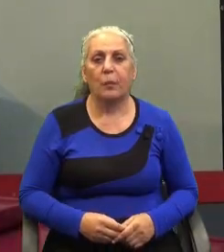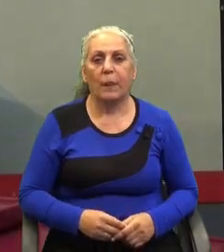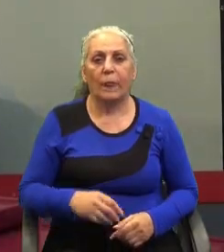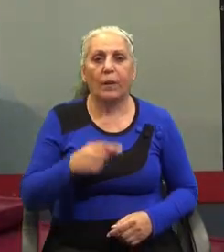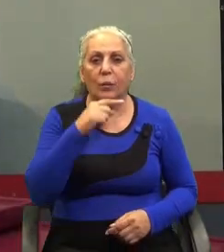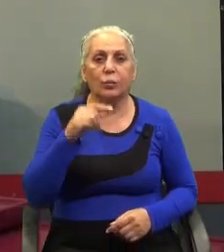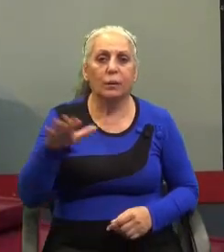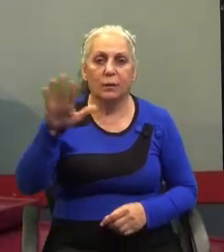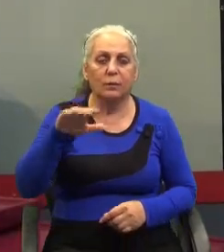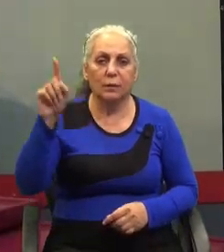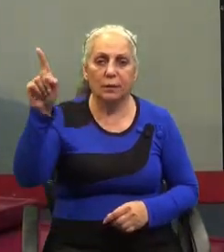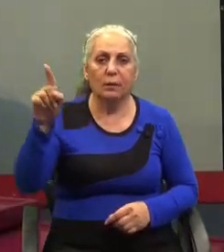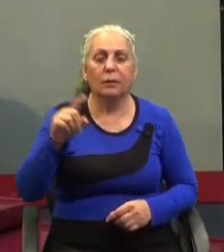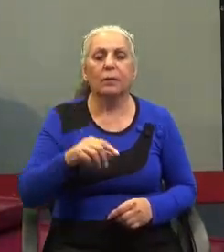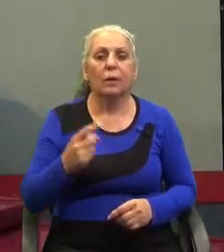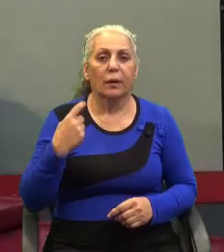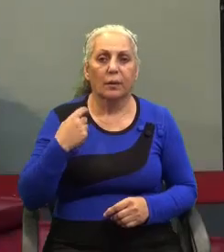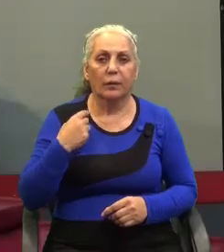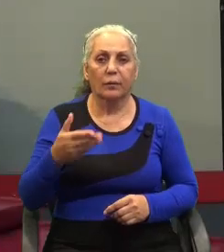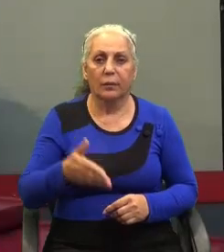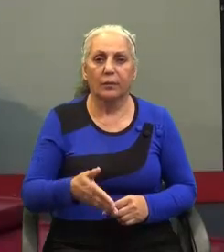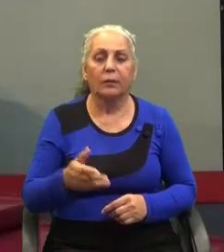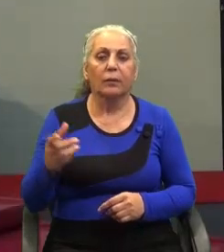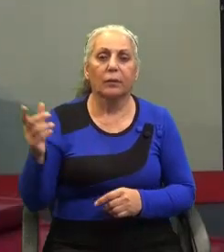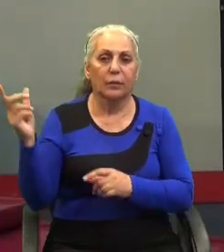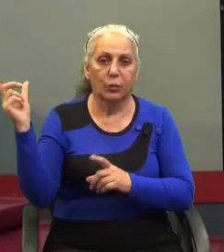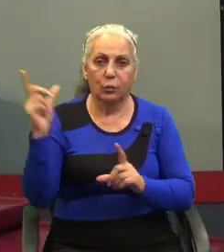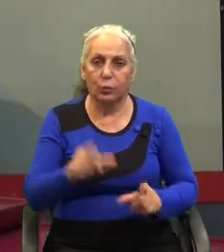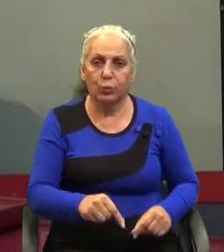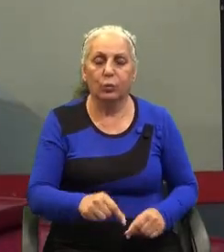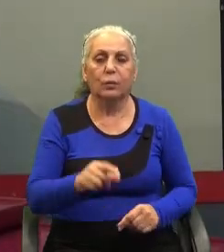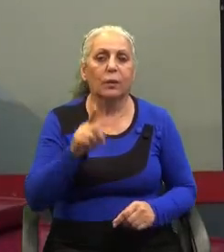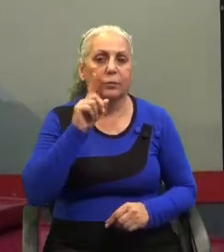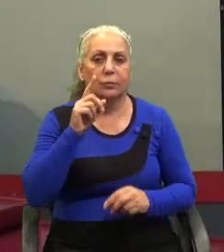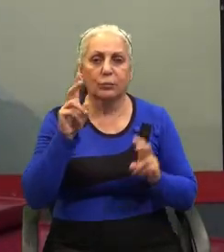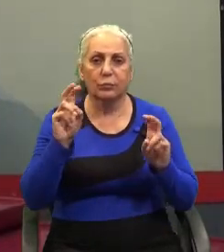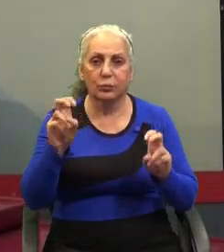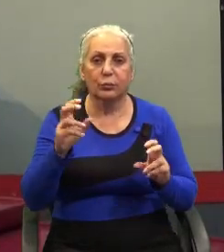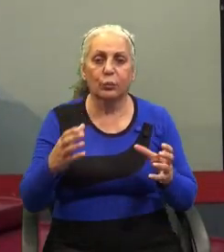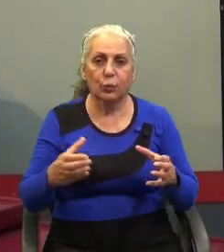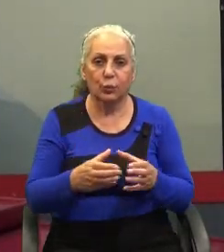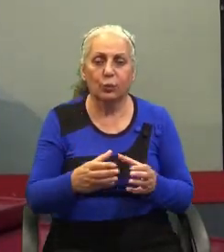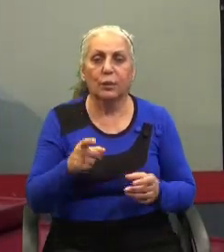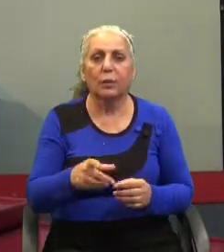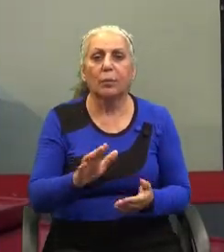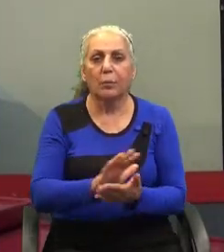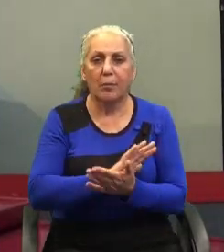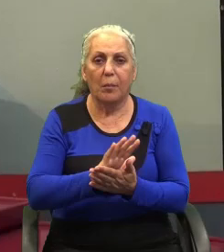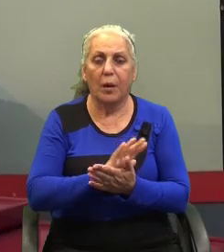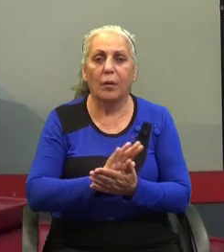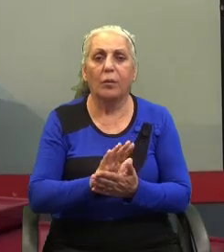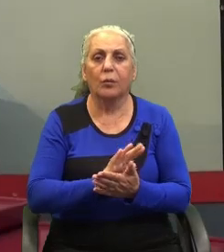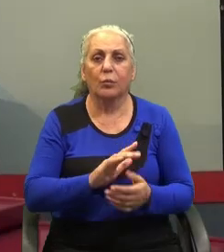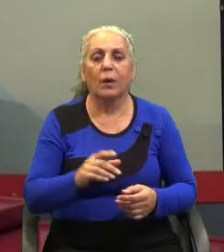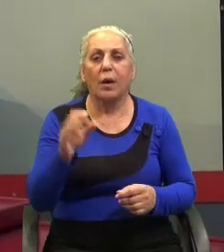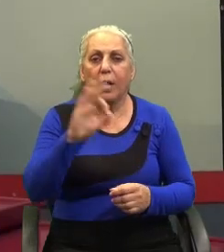Շարունակենք Ռուսաստանի իդաշնությունից Վանաձոր ներգաղթած մի խումբ երիտասարդներ արդեն մի քանի օր է մաքրման ակցիային